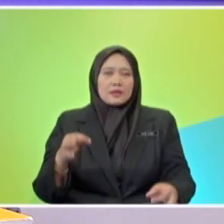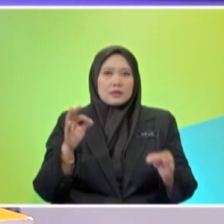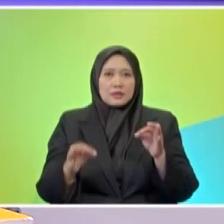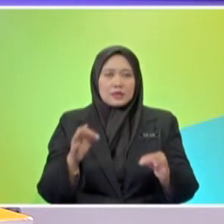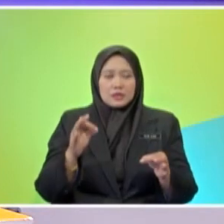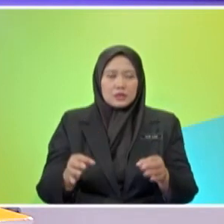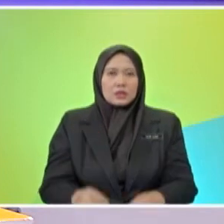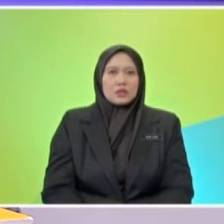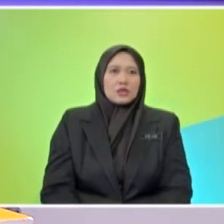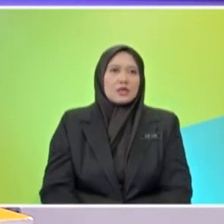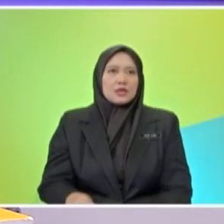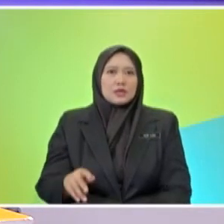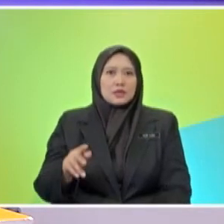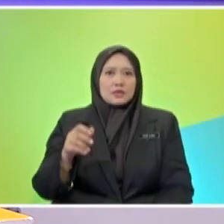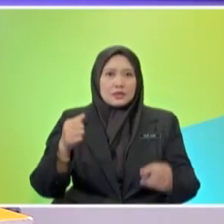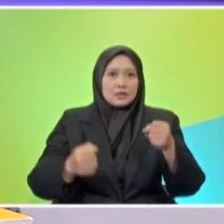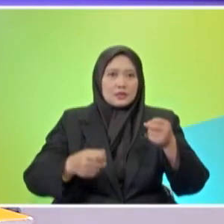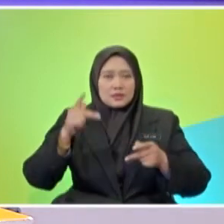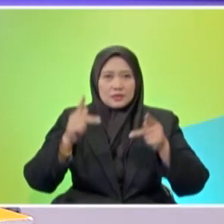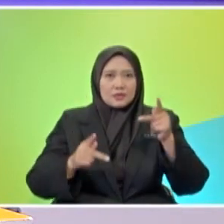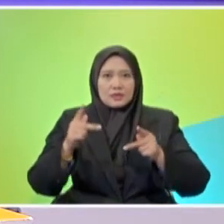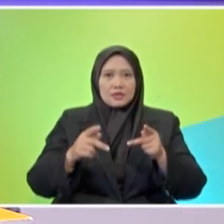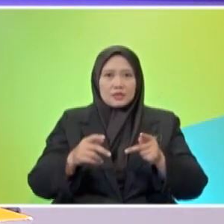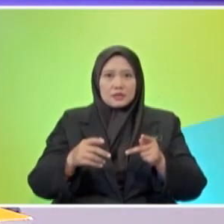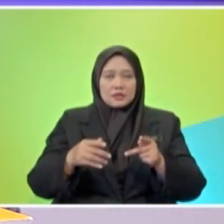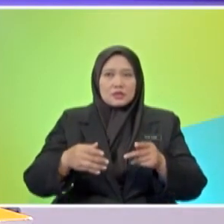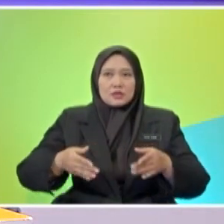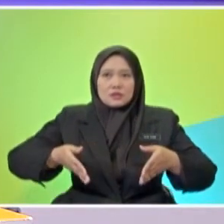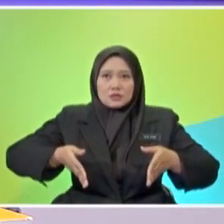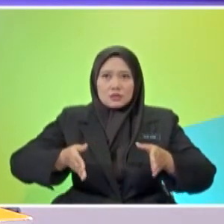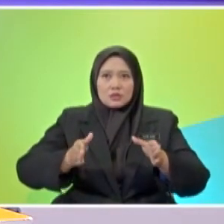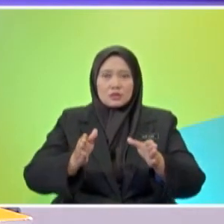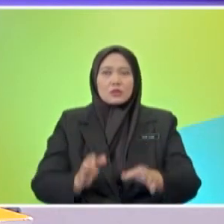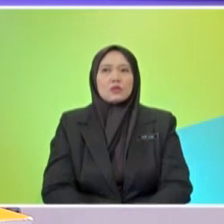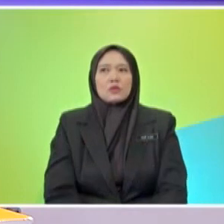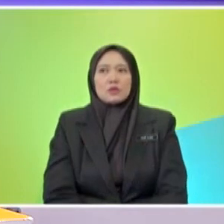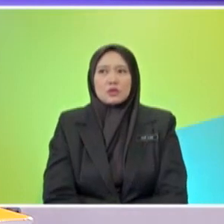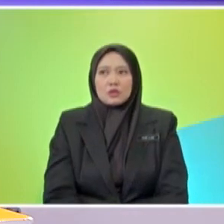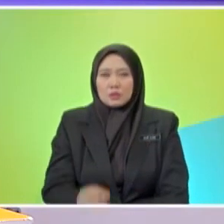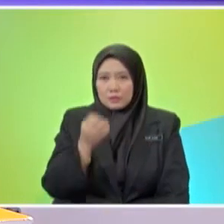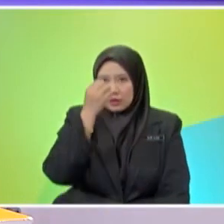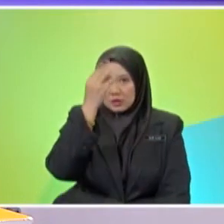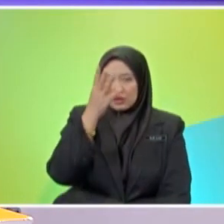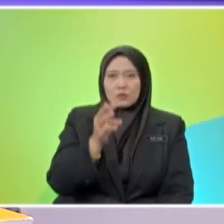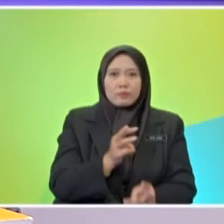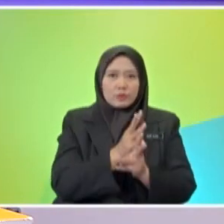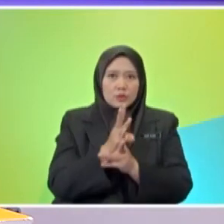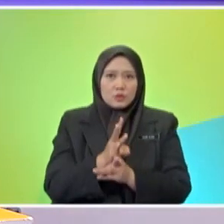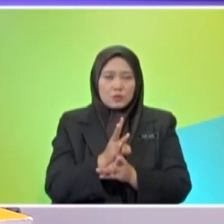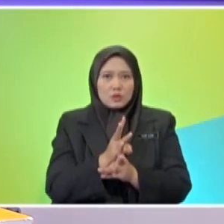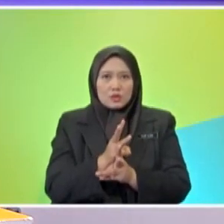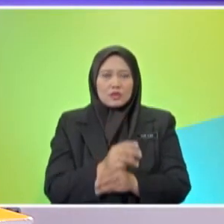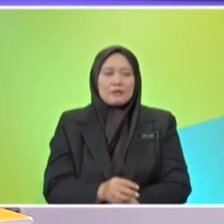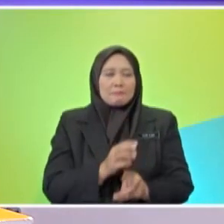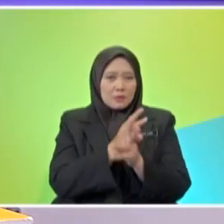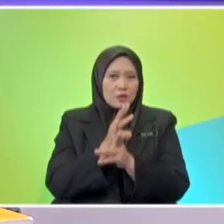just beritahu yang penerangan kereta tu beritahu pada pengawal keselamatan. So pengawal keselamatan hanya perlu menekan